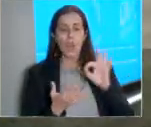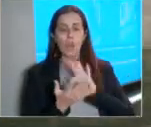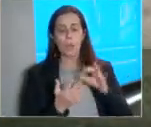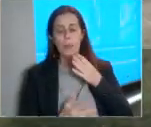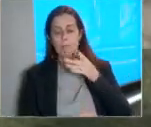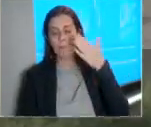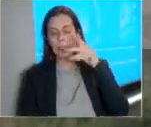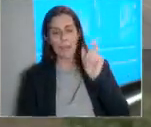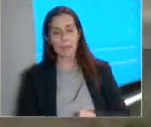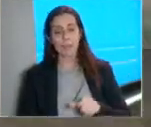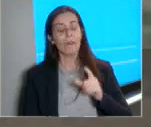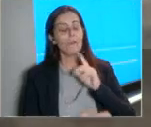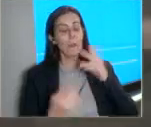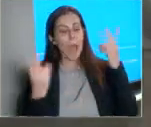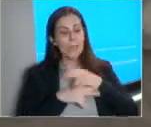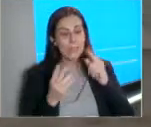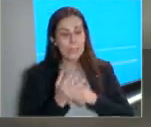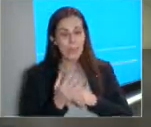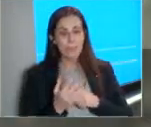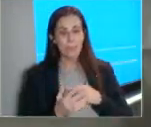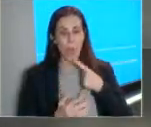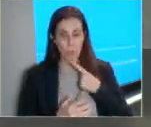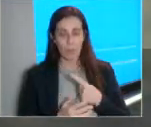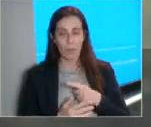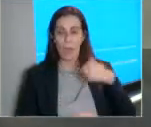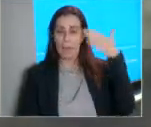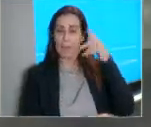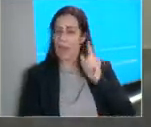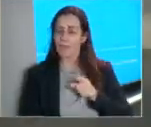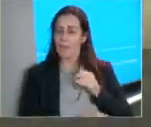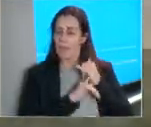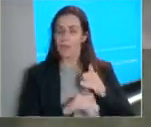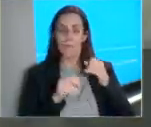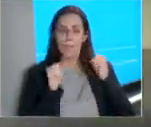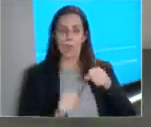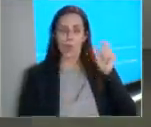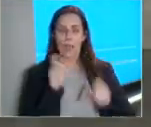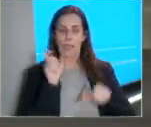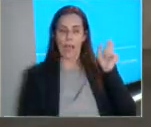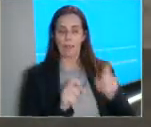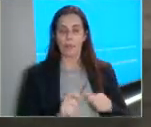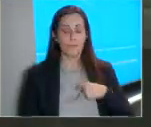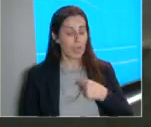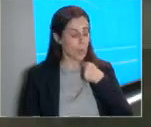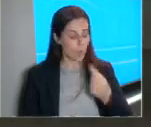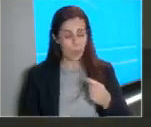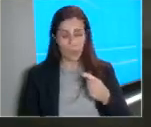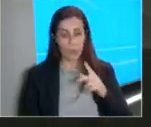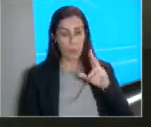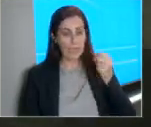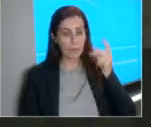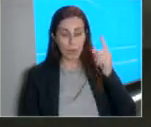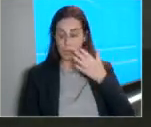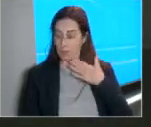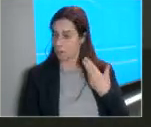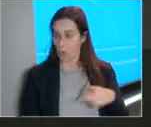בין המדינה לאזרח, והחוזה הזה אומרים שהמדינה חייבת לספק ביטחון לאזרחיה. ואני אומר לך שבמשך שני עשורים